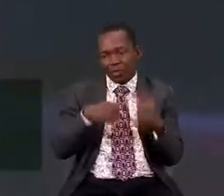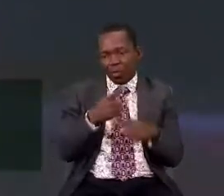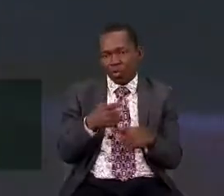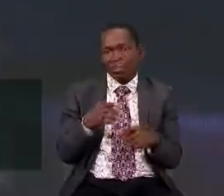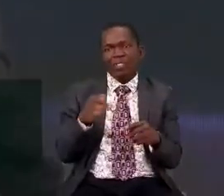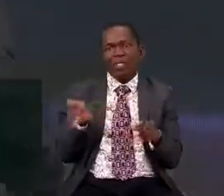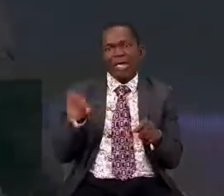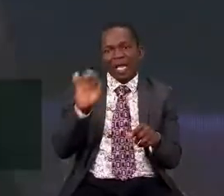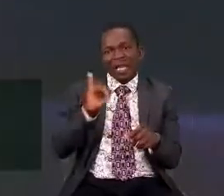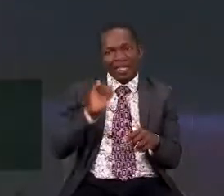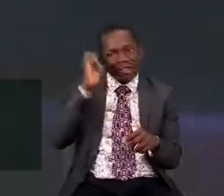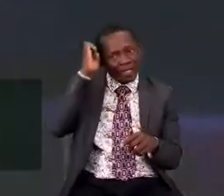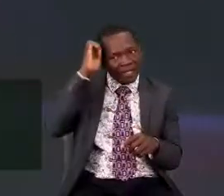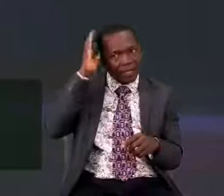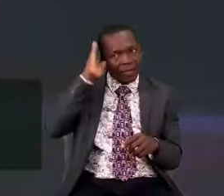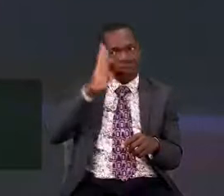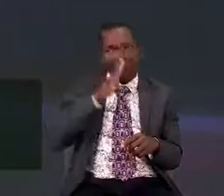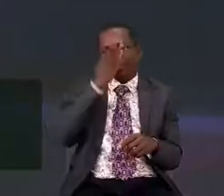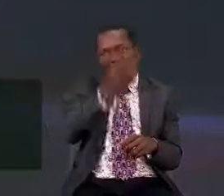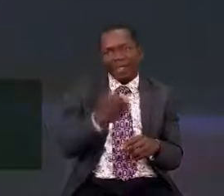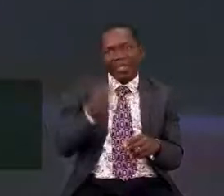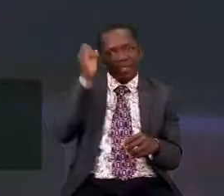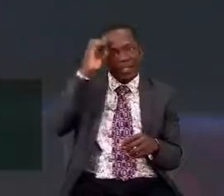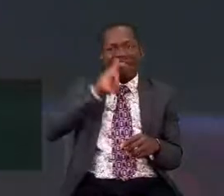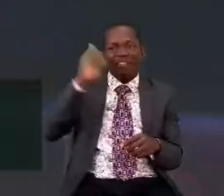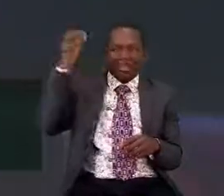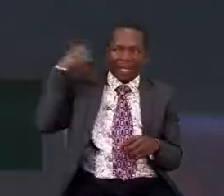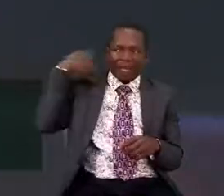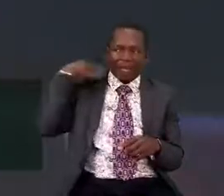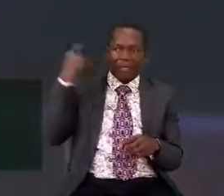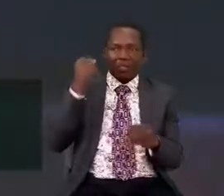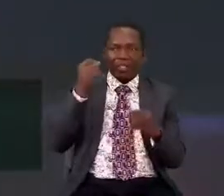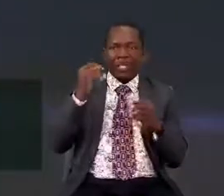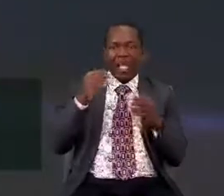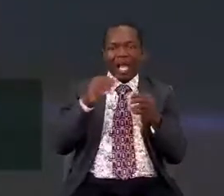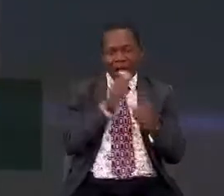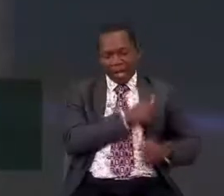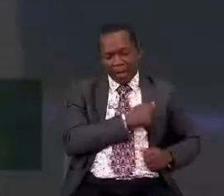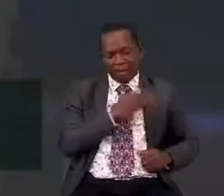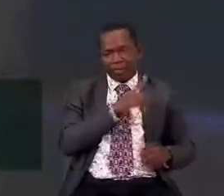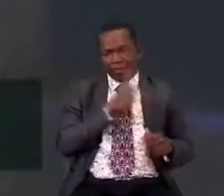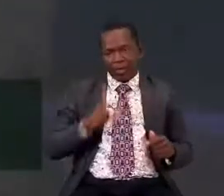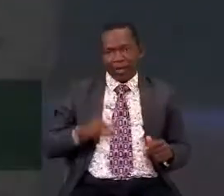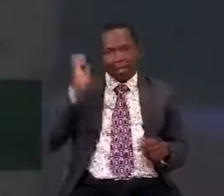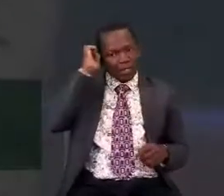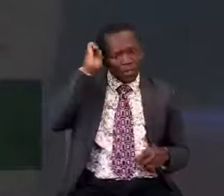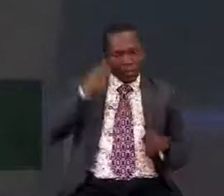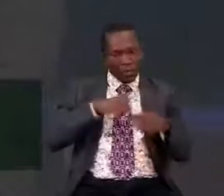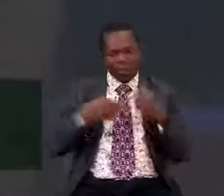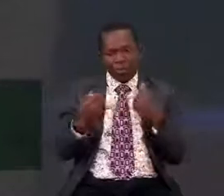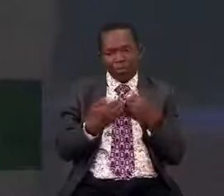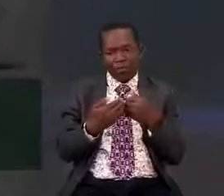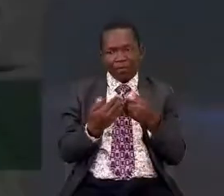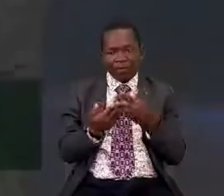Il va te dévancer. Il sera derrière toi. Il sera à tes côtés. Il va même vivre avec puissance et force au-dedans de